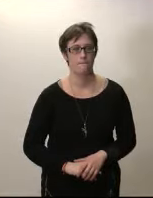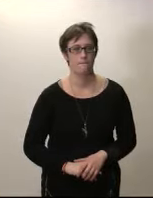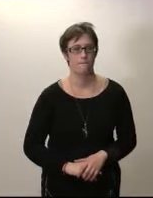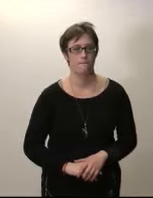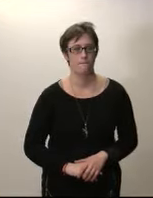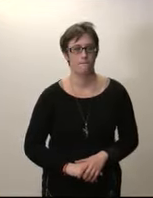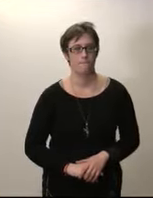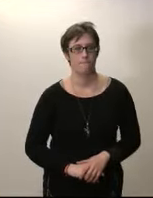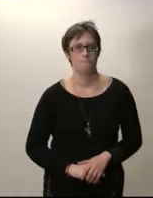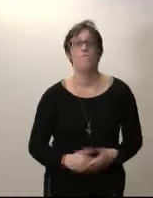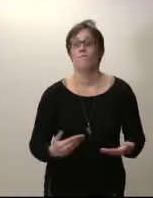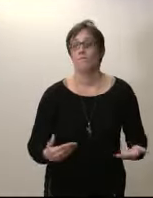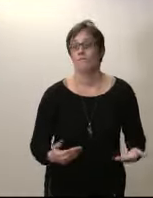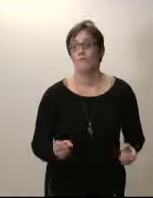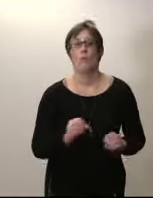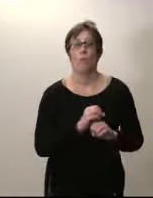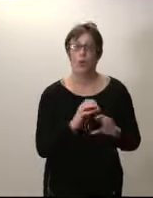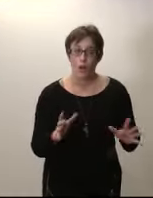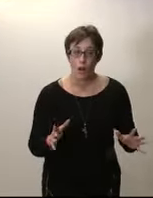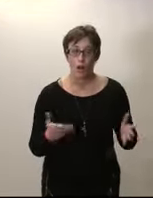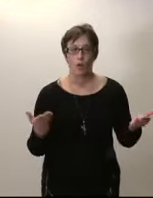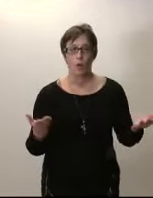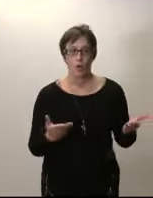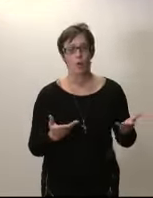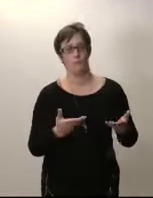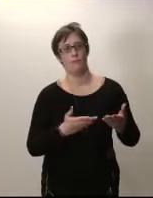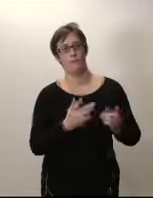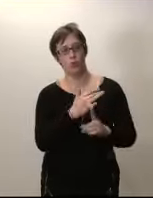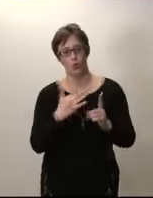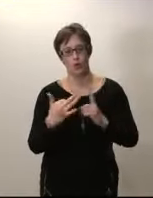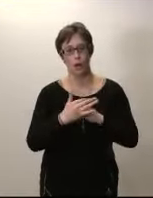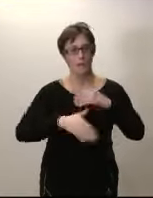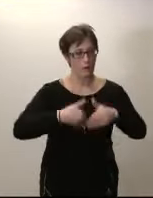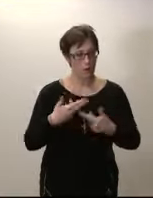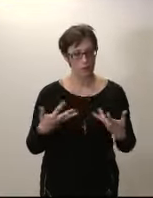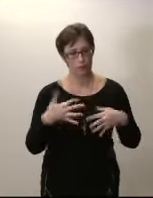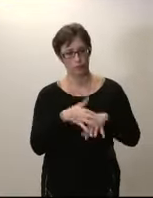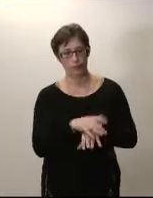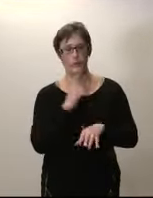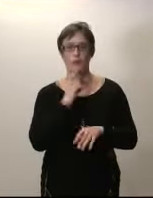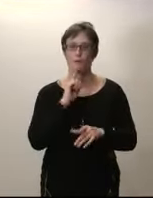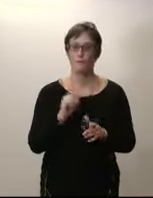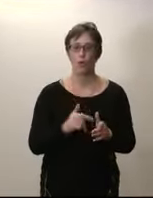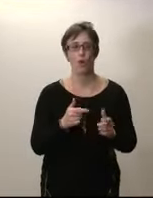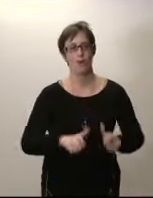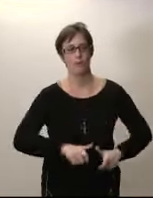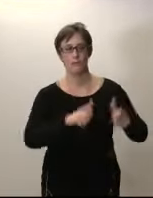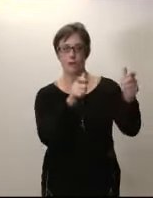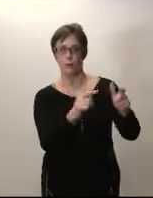qu'il est clair que mixité sociale ne veut pas dire obligatoirement imposer un quota de 20% dans chaque immeuble, mais c'est effectivement... Et nous travaillons